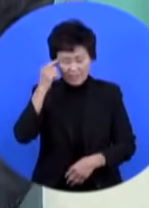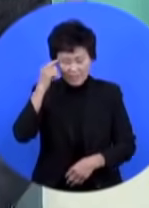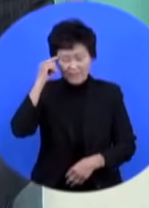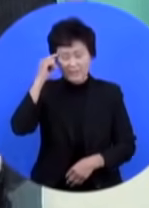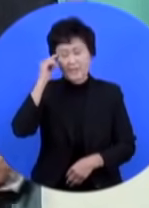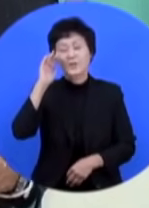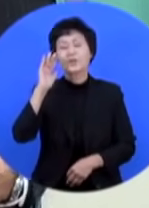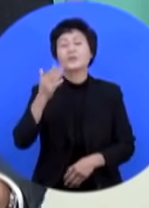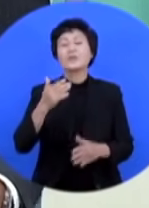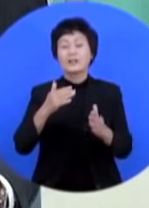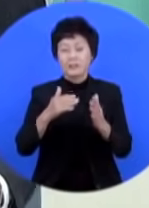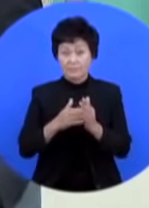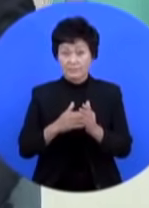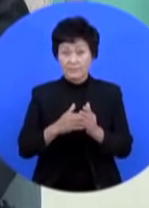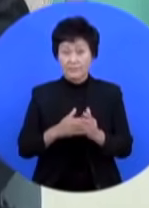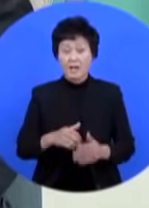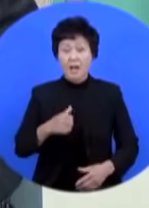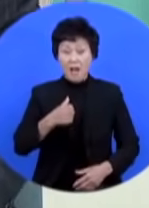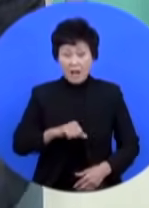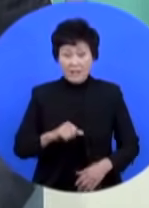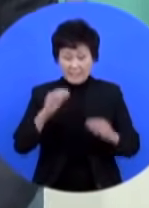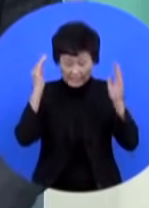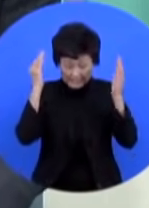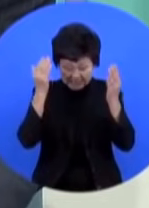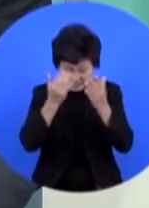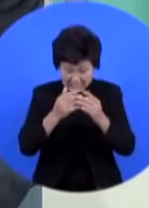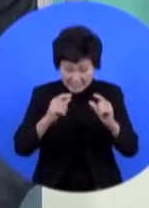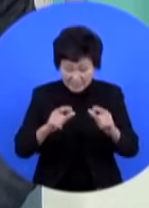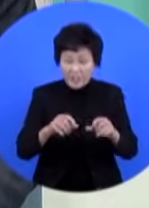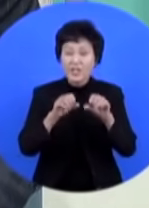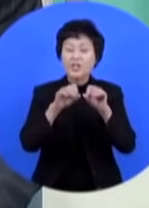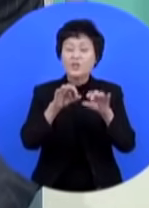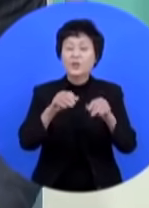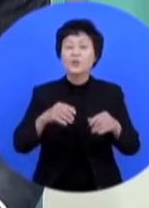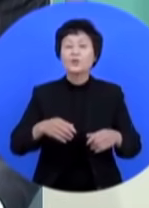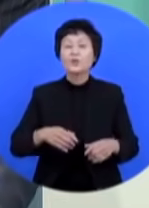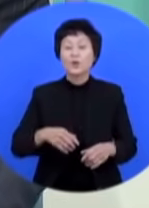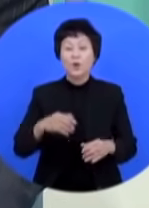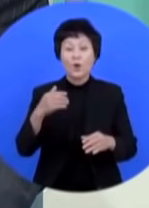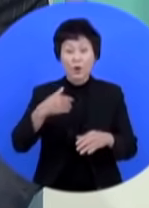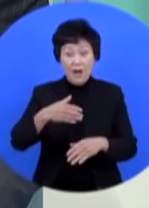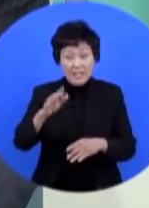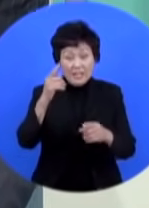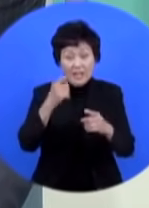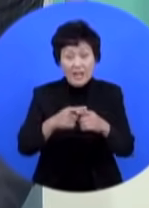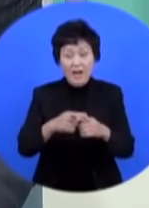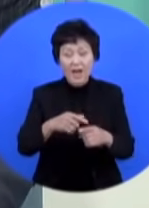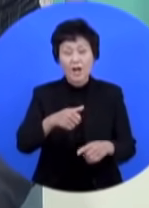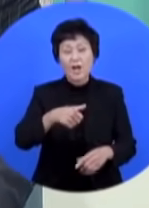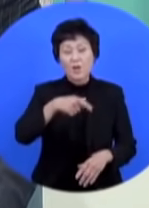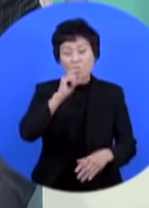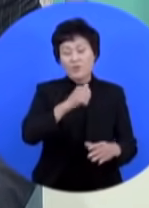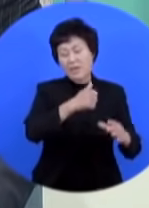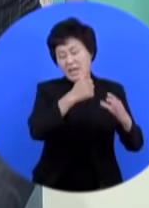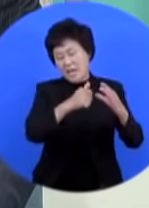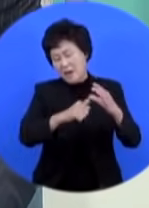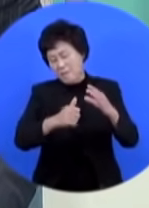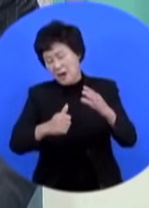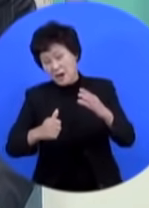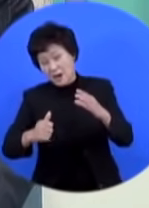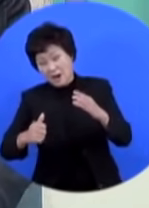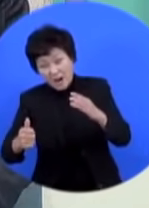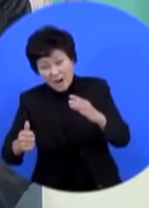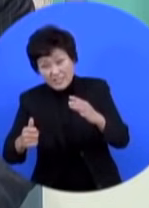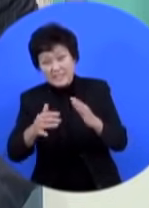아드님이 이슬람 지역으로 선교를 갔다가 물에 빠진 세 사람을 구하고 그리고 본인은 거기서